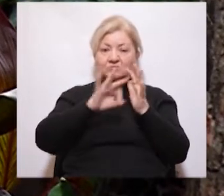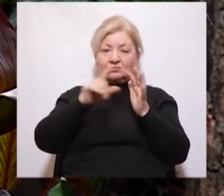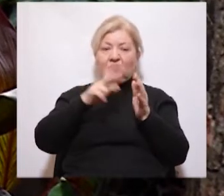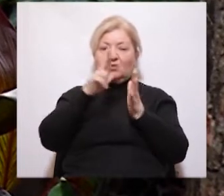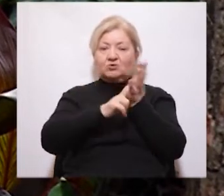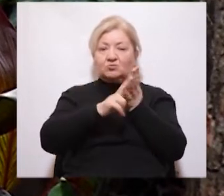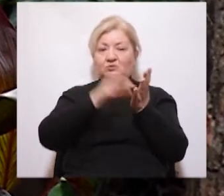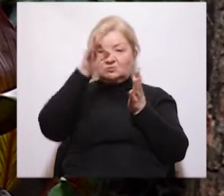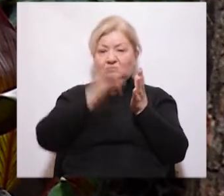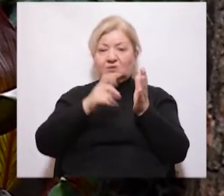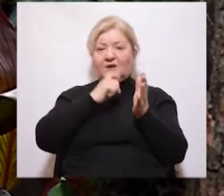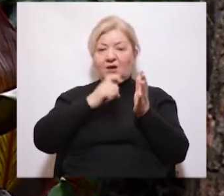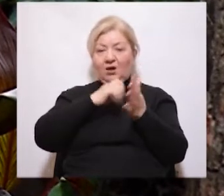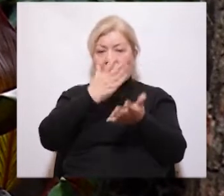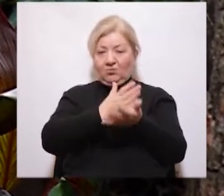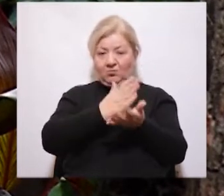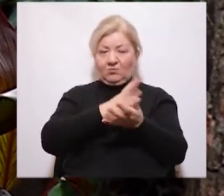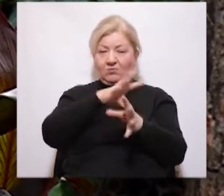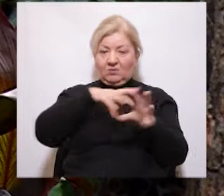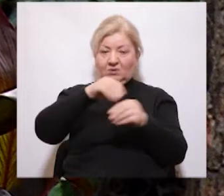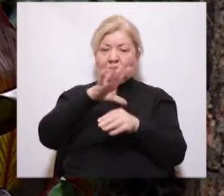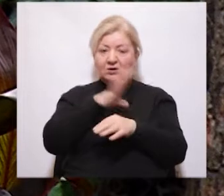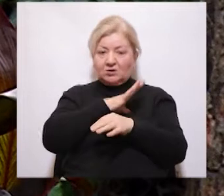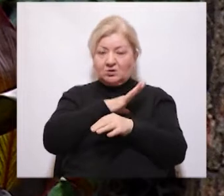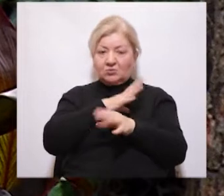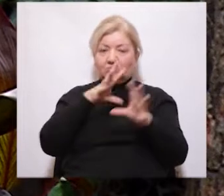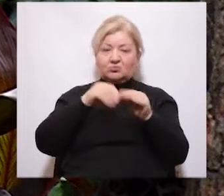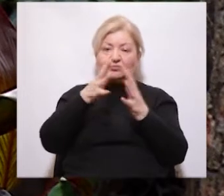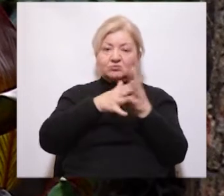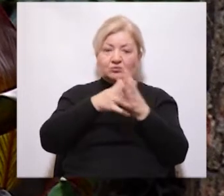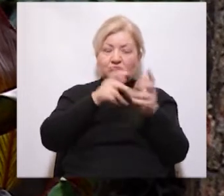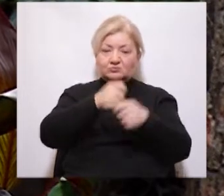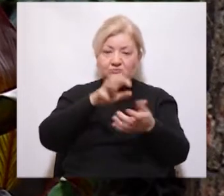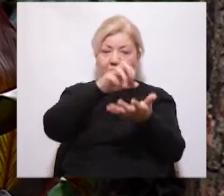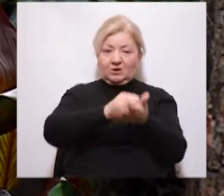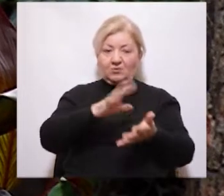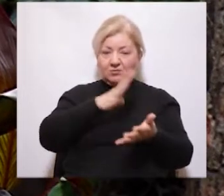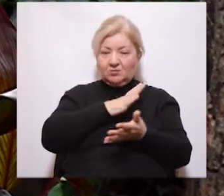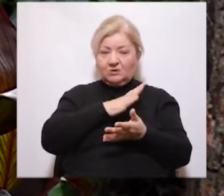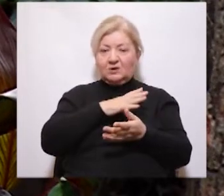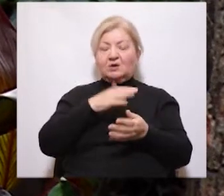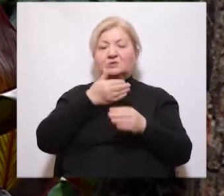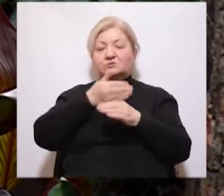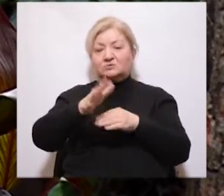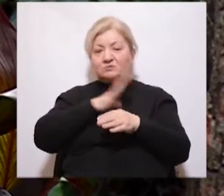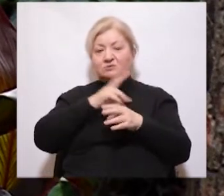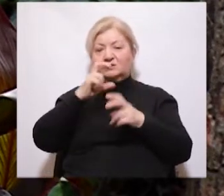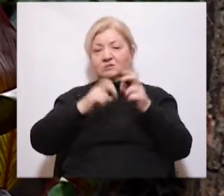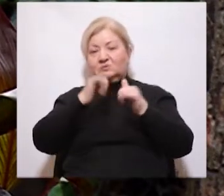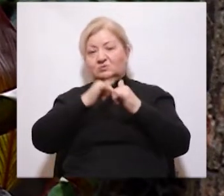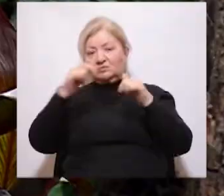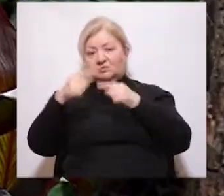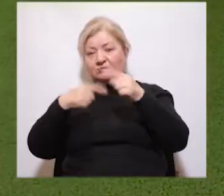კიდეც, რომ მოსახლეობის 80% გლეხობა წარმოადგენდა, ანუ ისინი მთლიანად სოფლის მეურნეობით იყვნენ დაკავებულები.